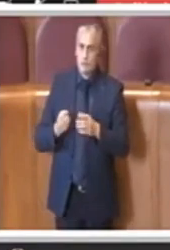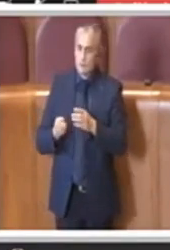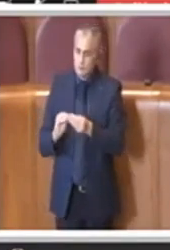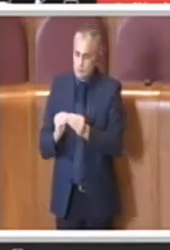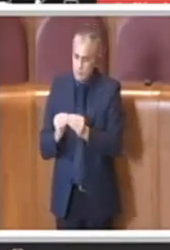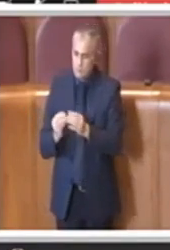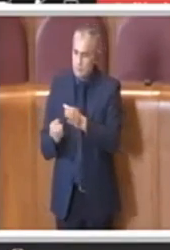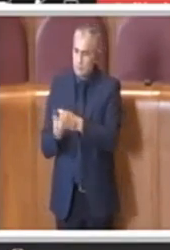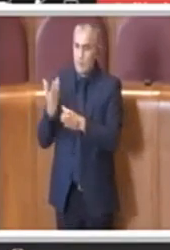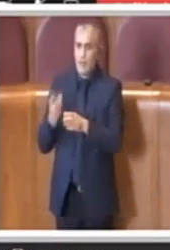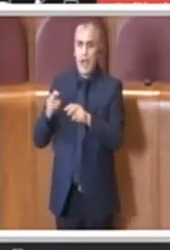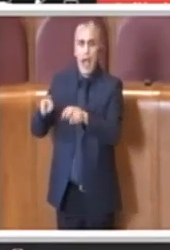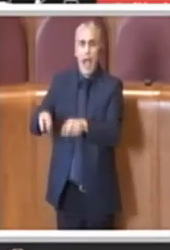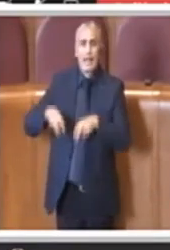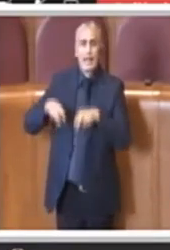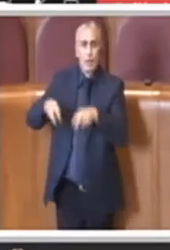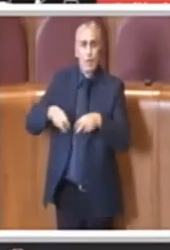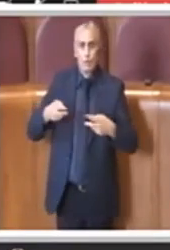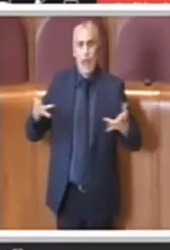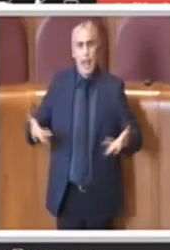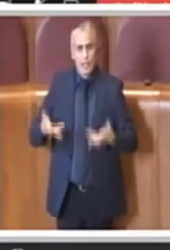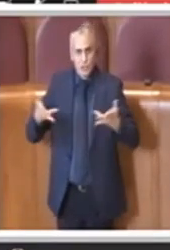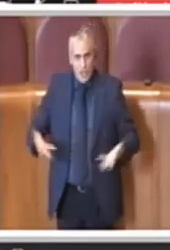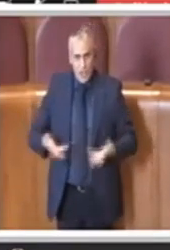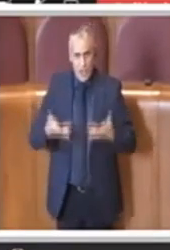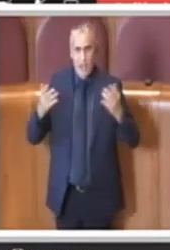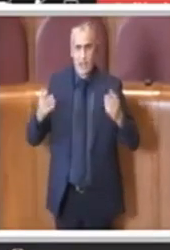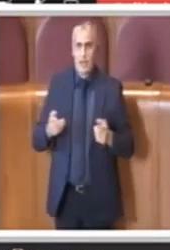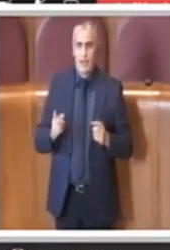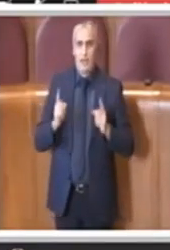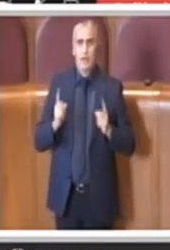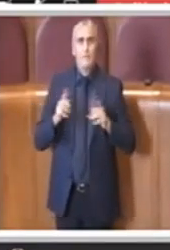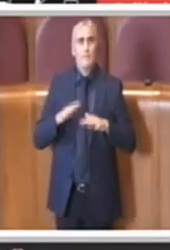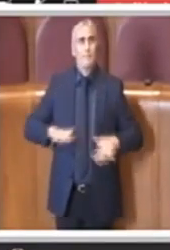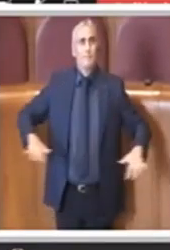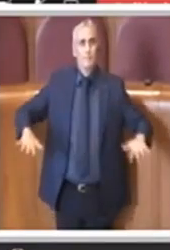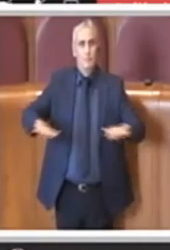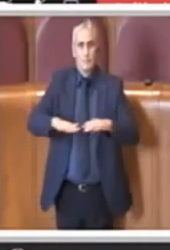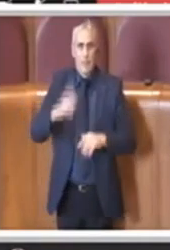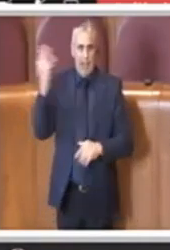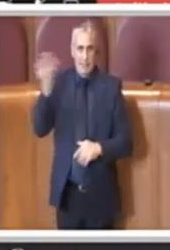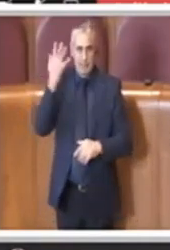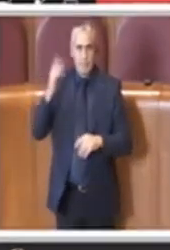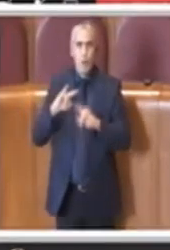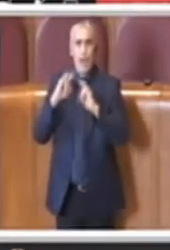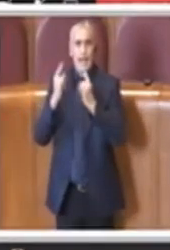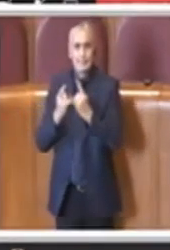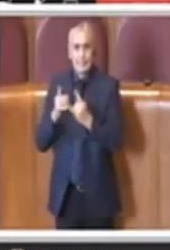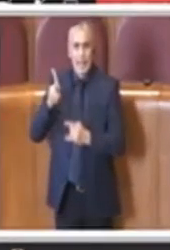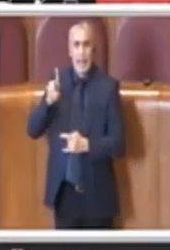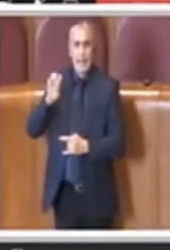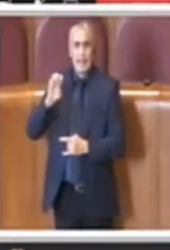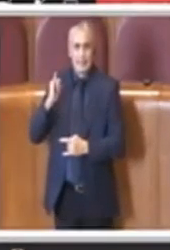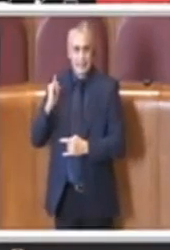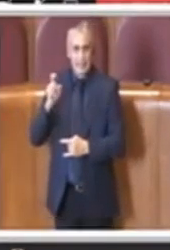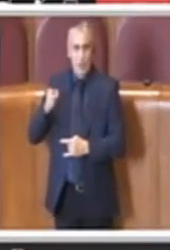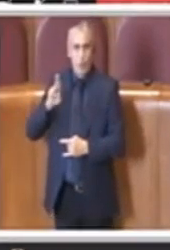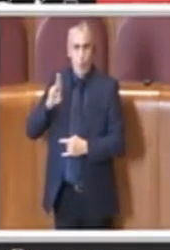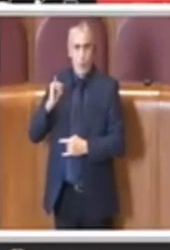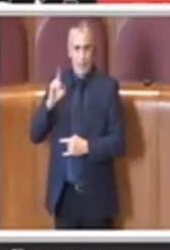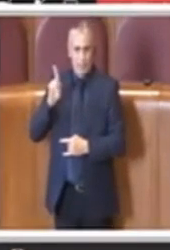un'agricoltura leggera, sostenibile, biologica. Io sto parlando per esempio anche di Castel di Guido, creando una filiera